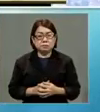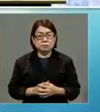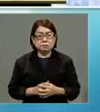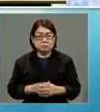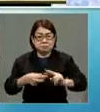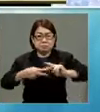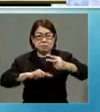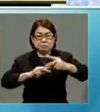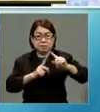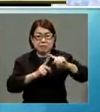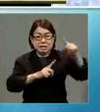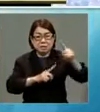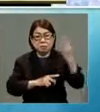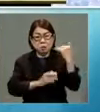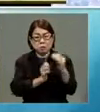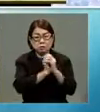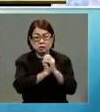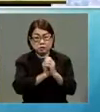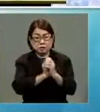ที่1แทนจีนไปนะครับ